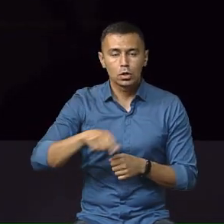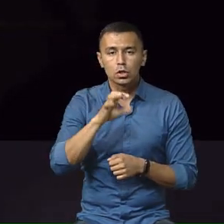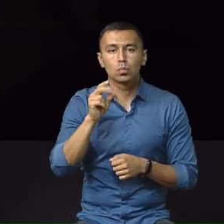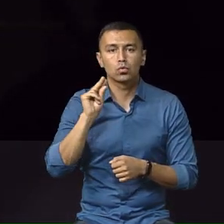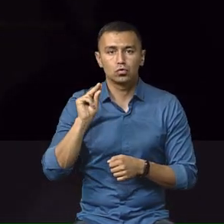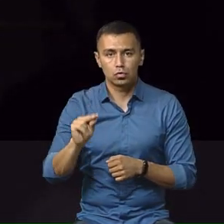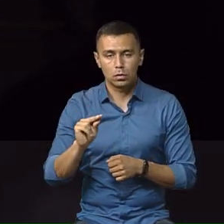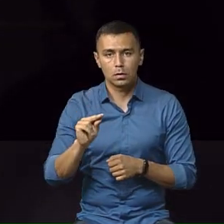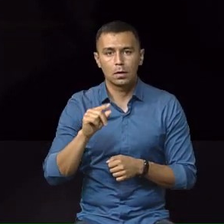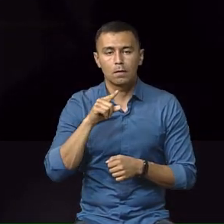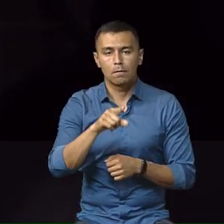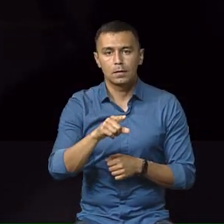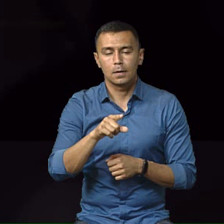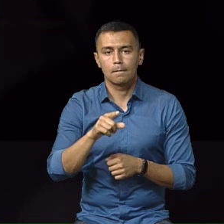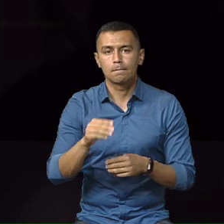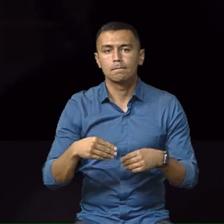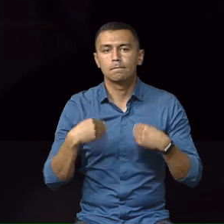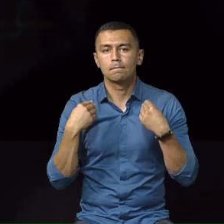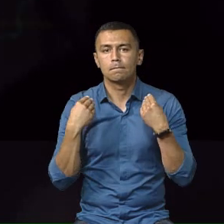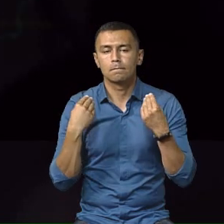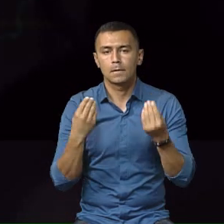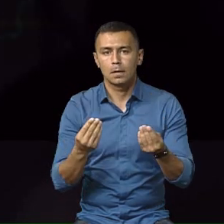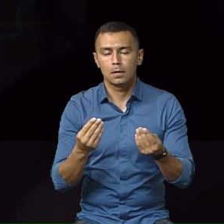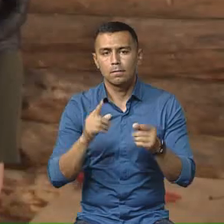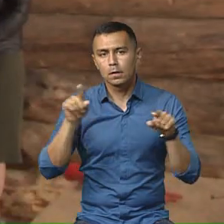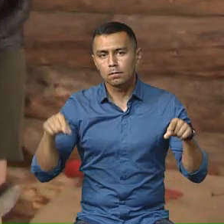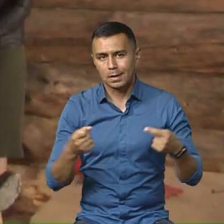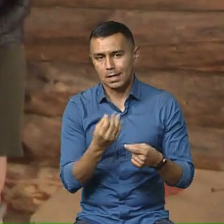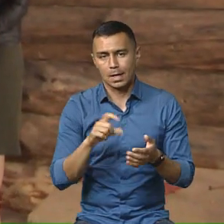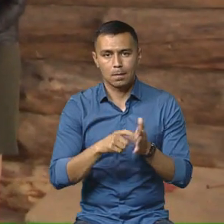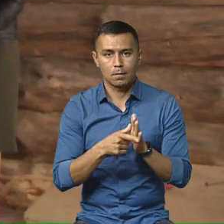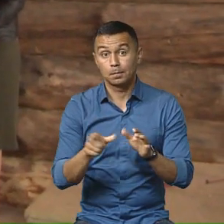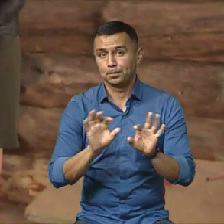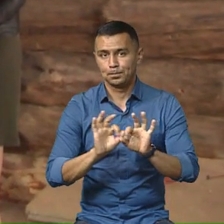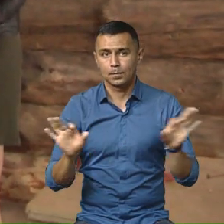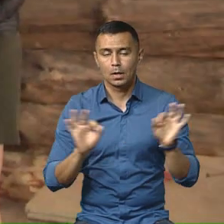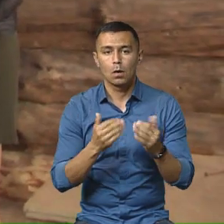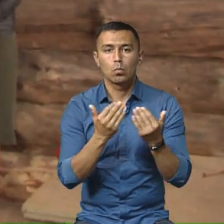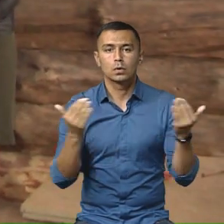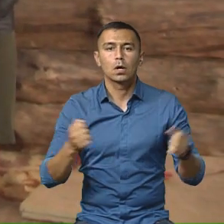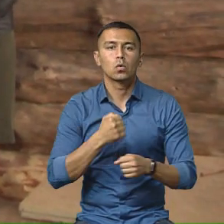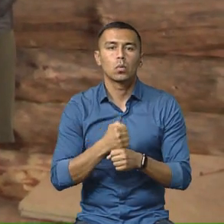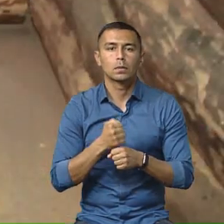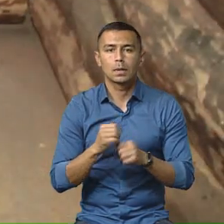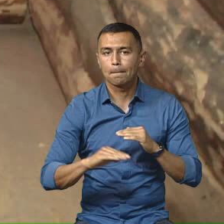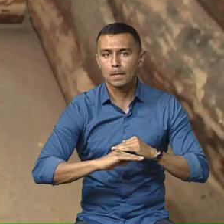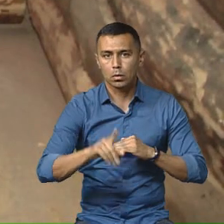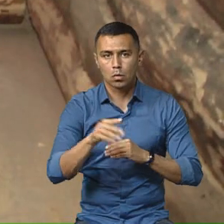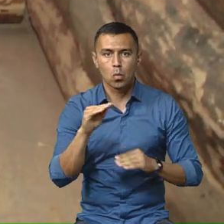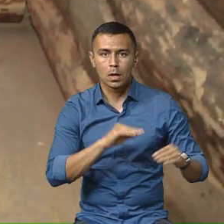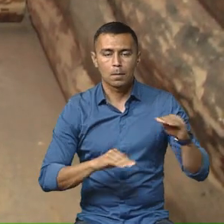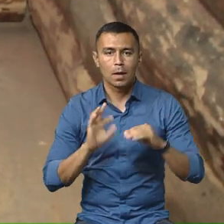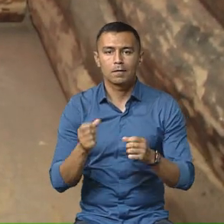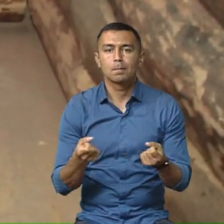Цією скальною породою вибрали пісок і облаштували декілька кімнат. Микола Хитрий розповідає, в музеї робитимуть підлогу, її укладатимуть,